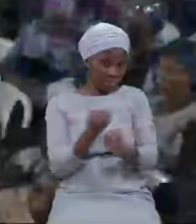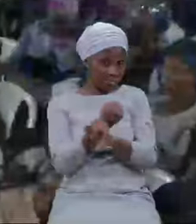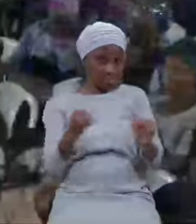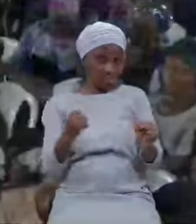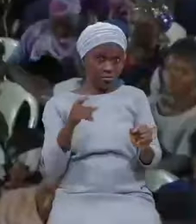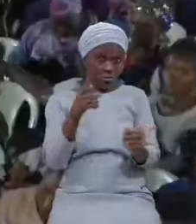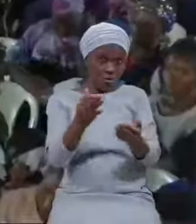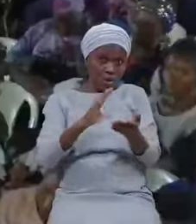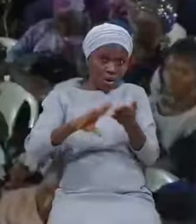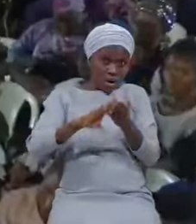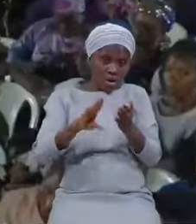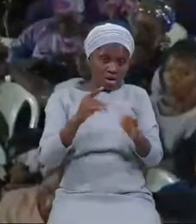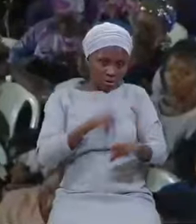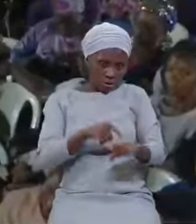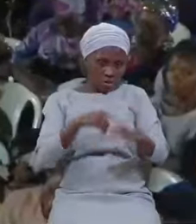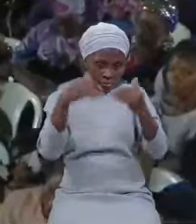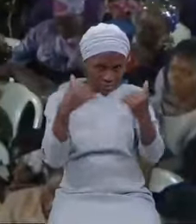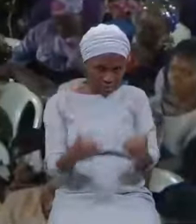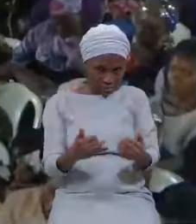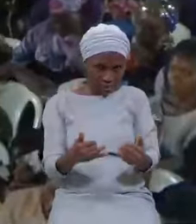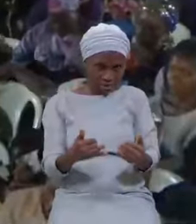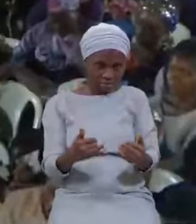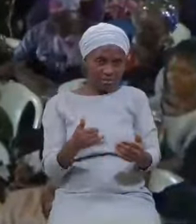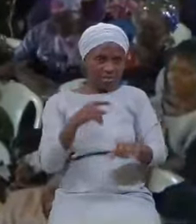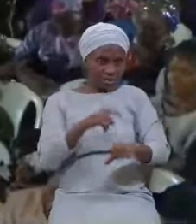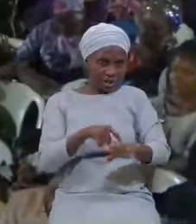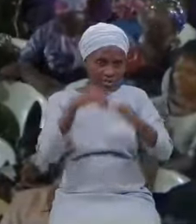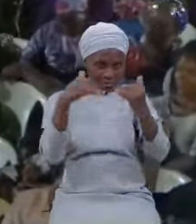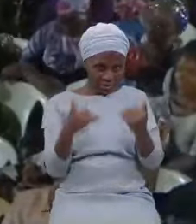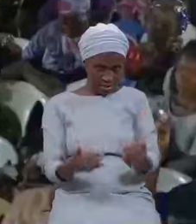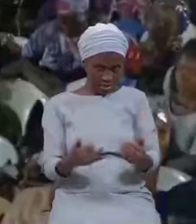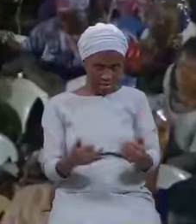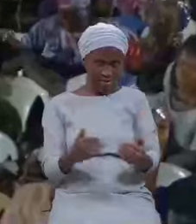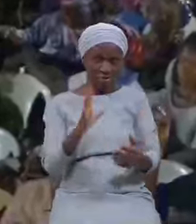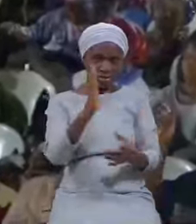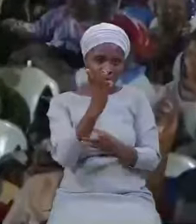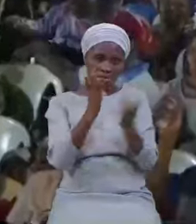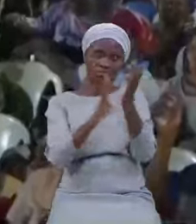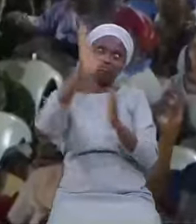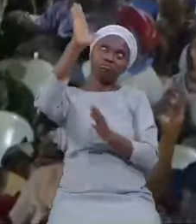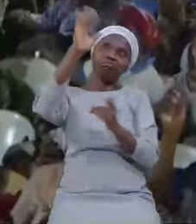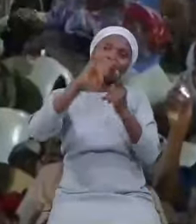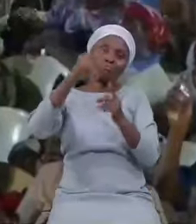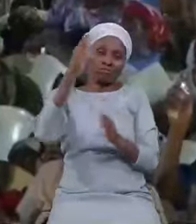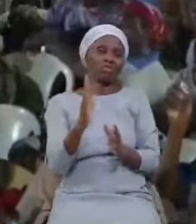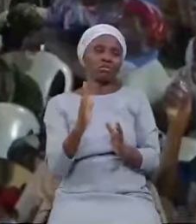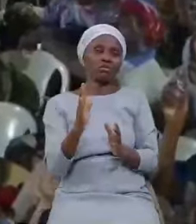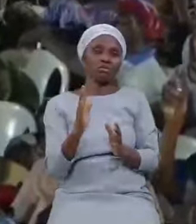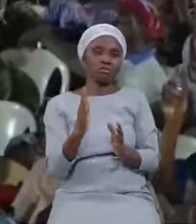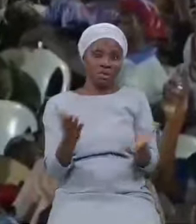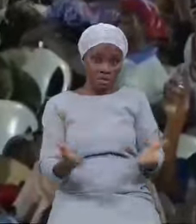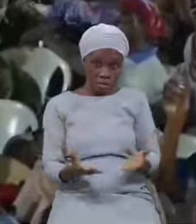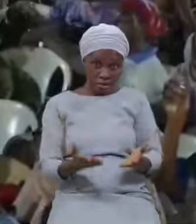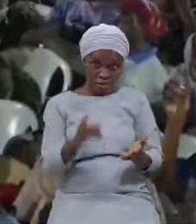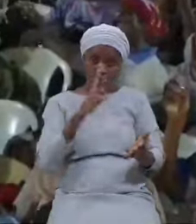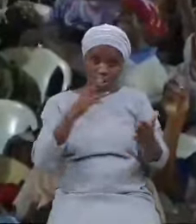de salut a sonné. N'importe où tu es, ici au lieu Alpha,